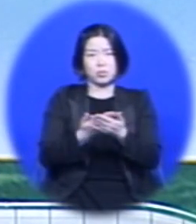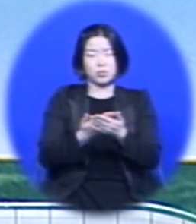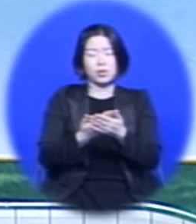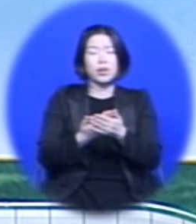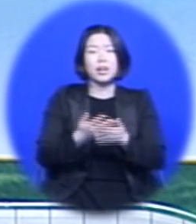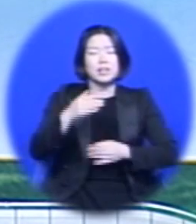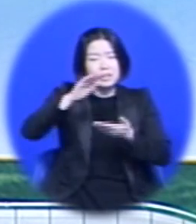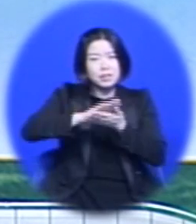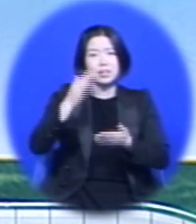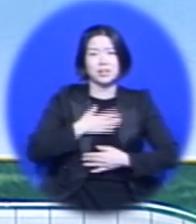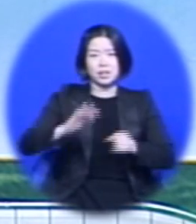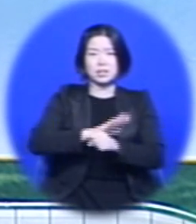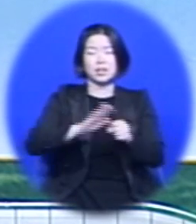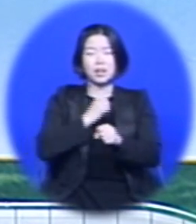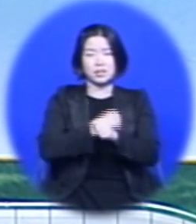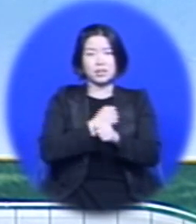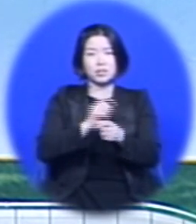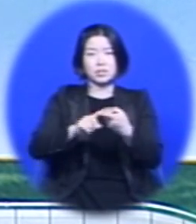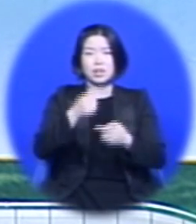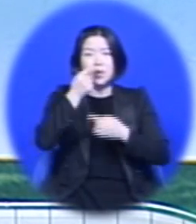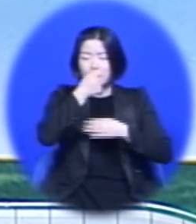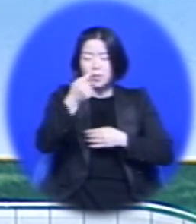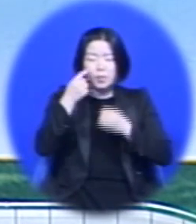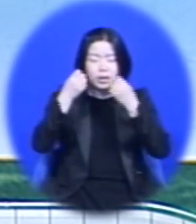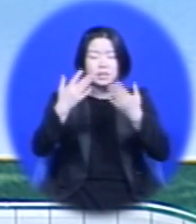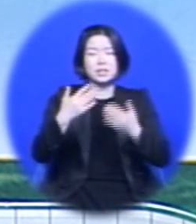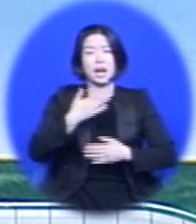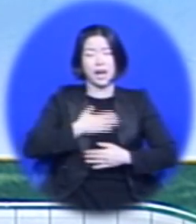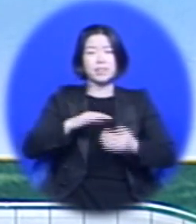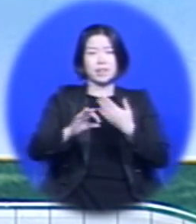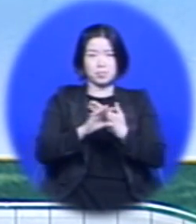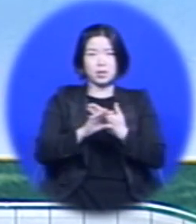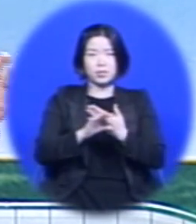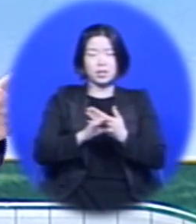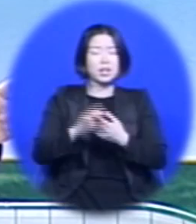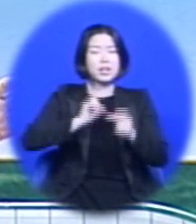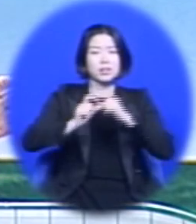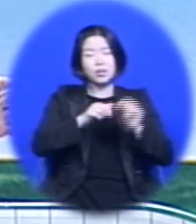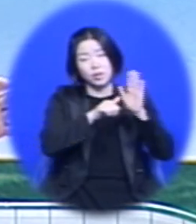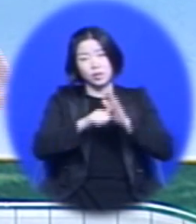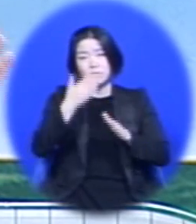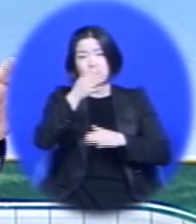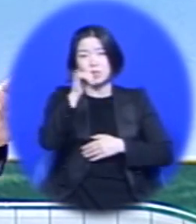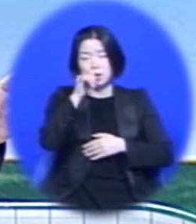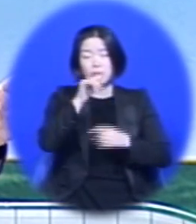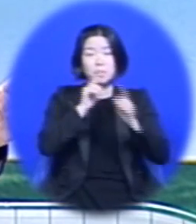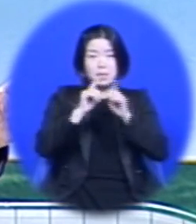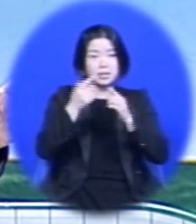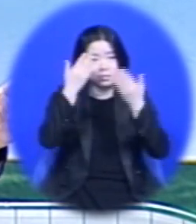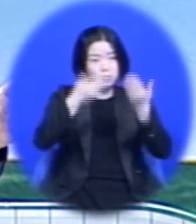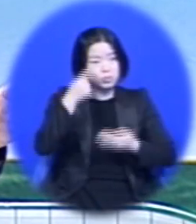뜨겁게 나를 사랑하신다는 것만 내가 확실히 알 수만 있다면 나는 더 견딜 수 있겠다고